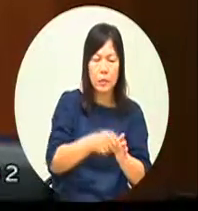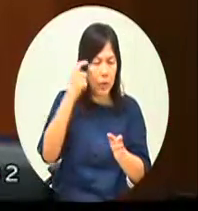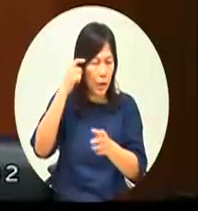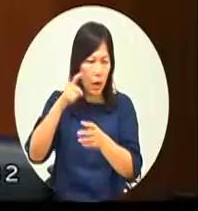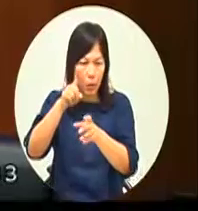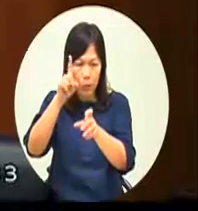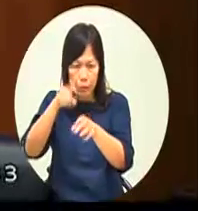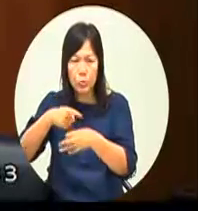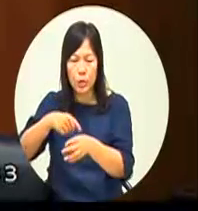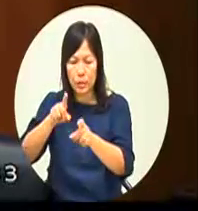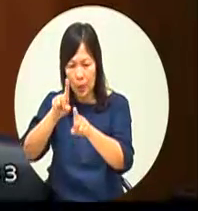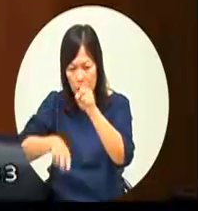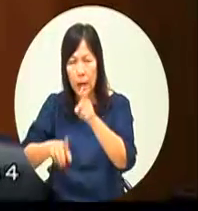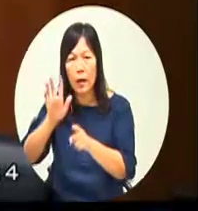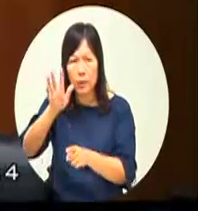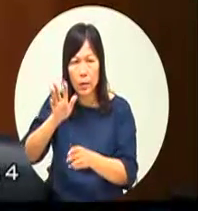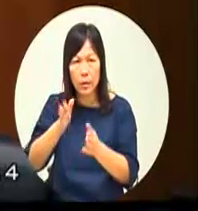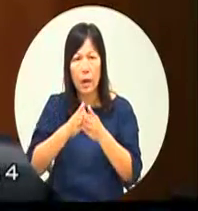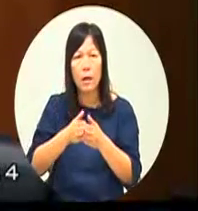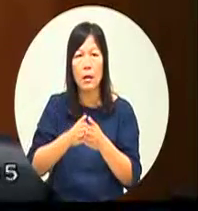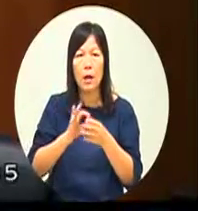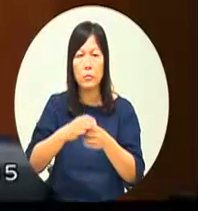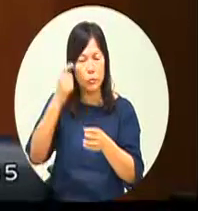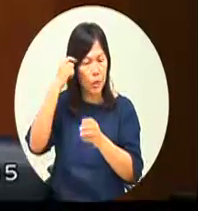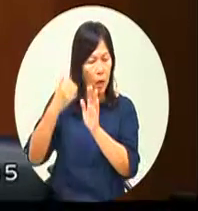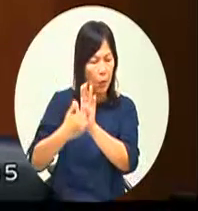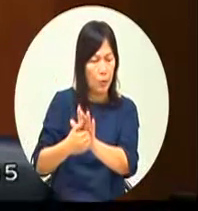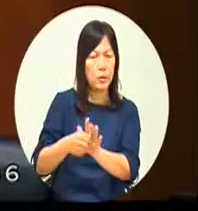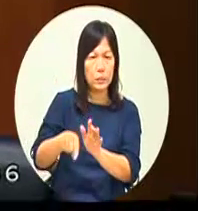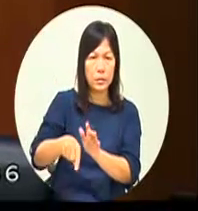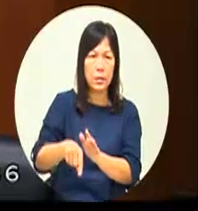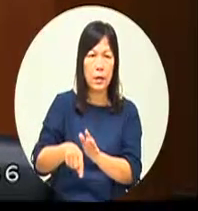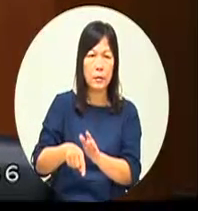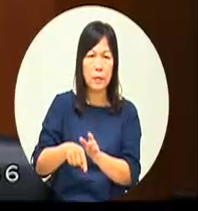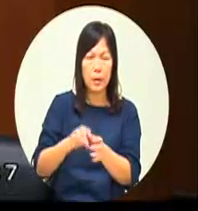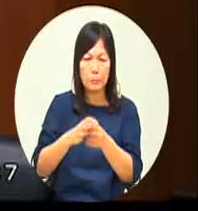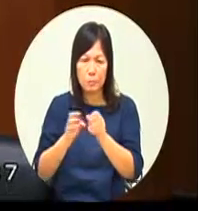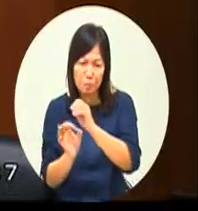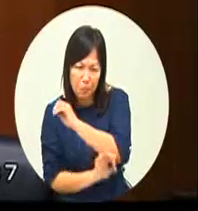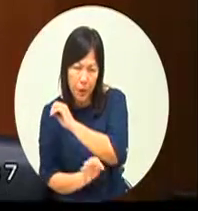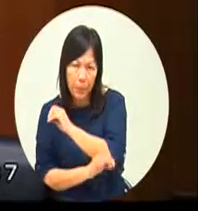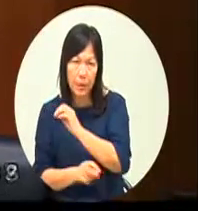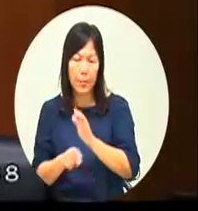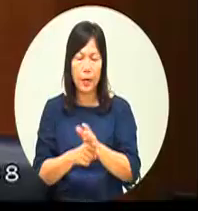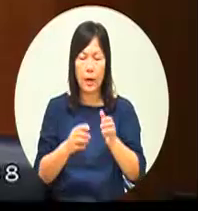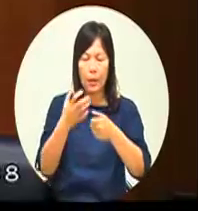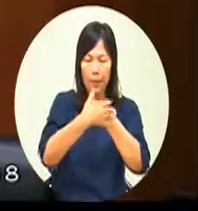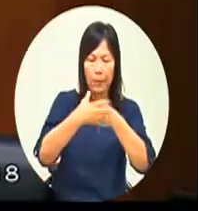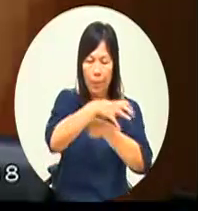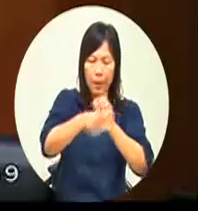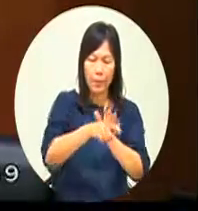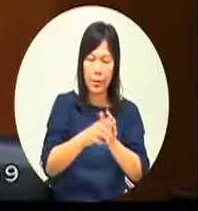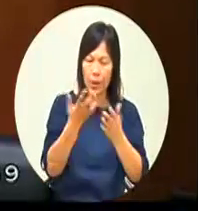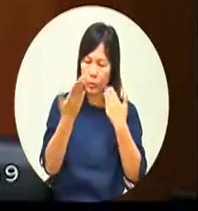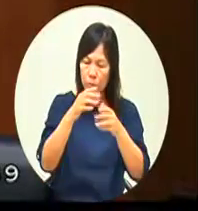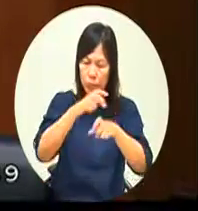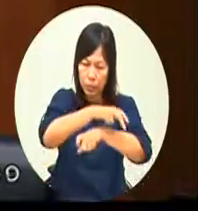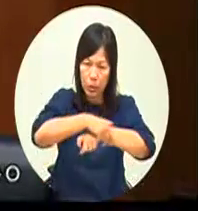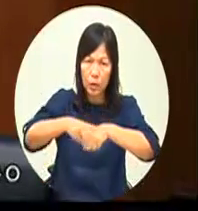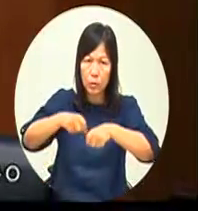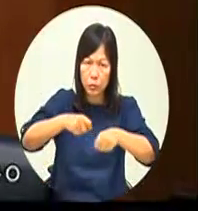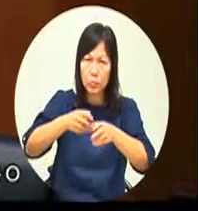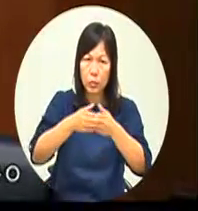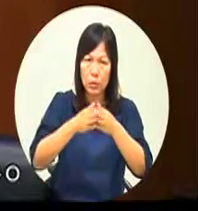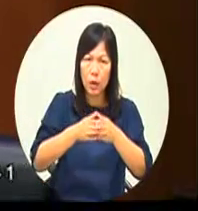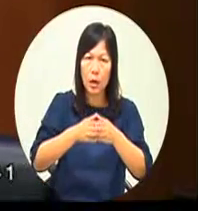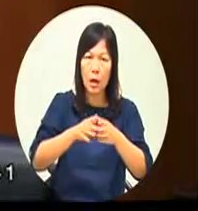差。那所以我觉得这个在防止这样的一个弊端上，我觉得环保局要一个具体的措施，而不是